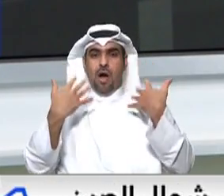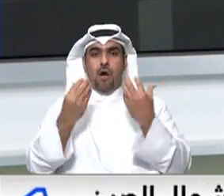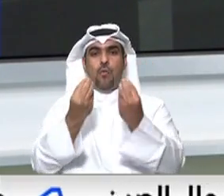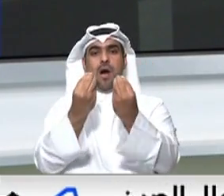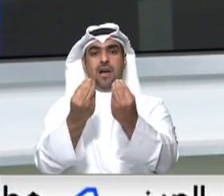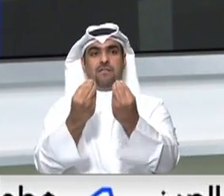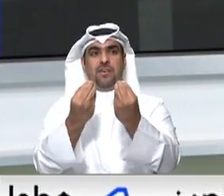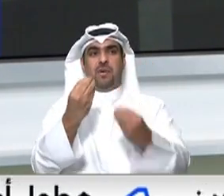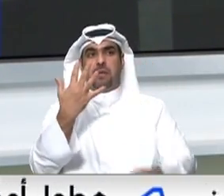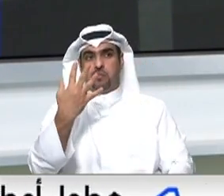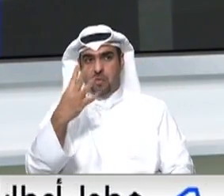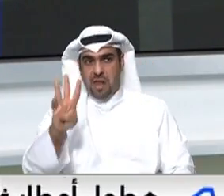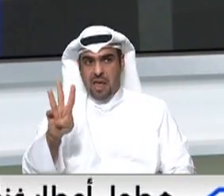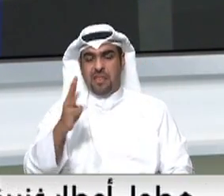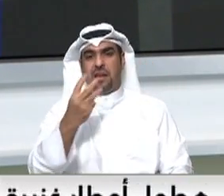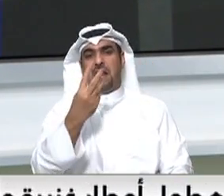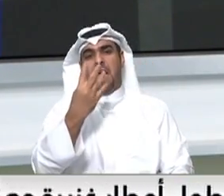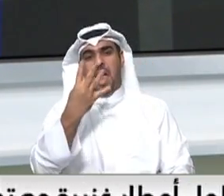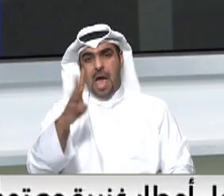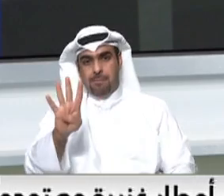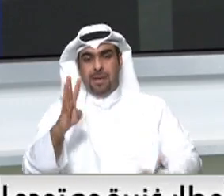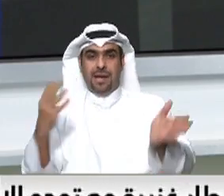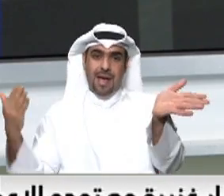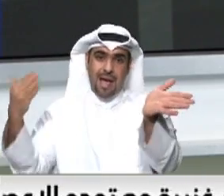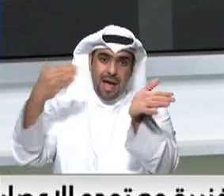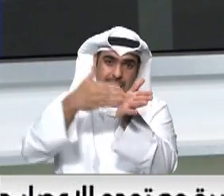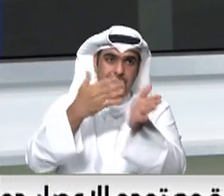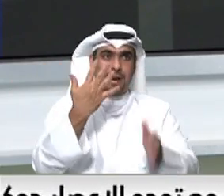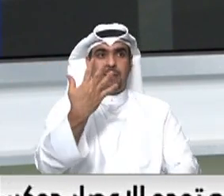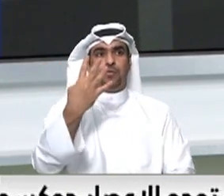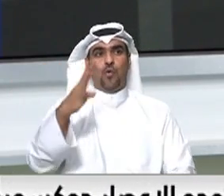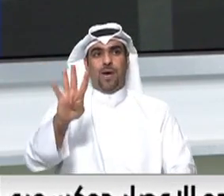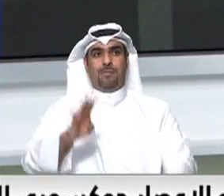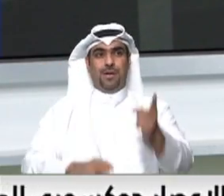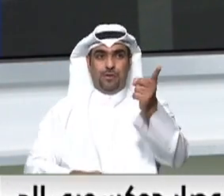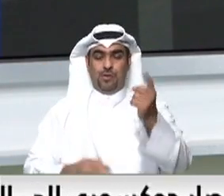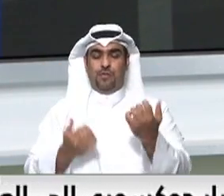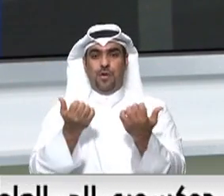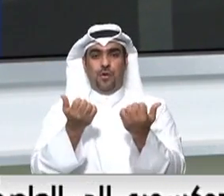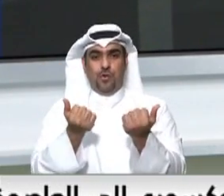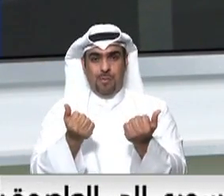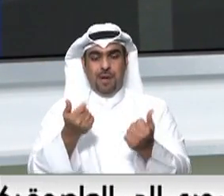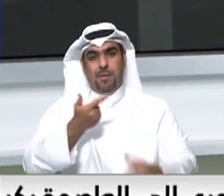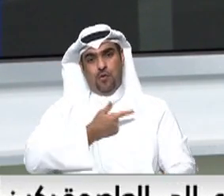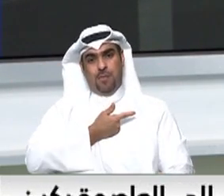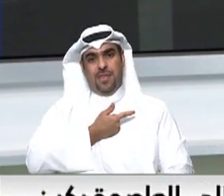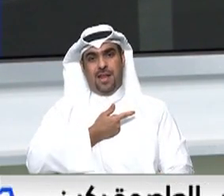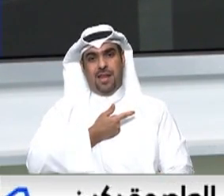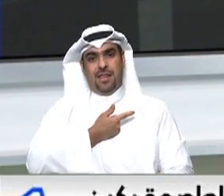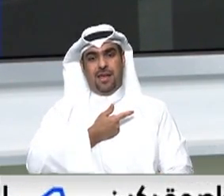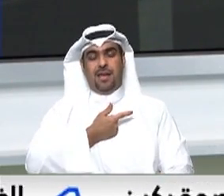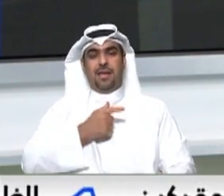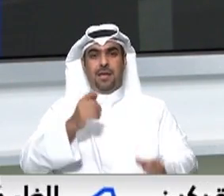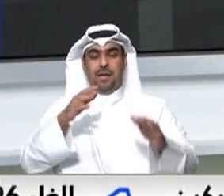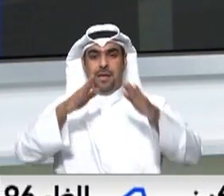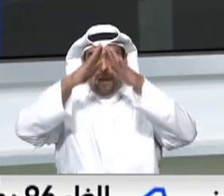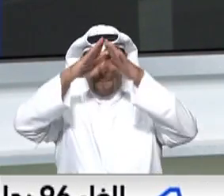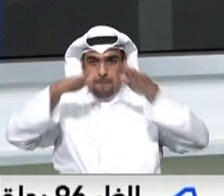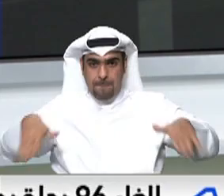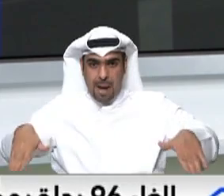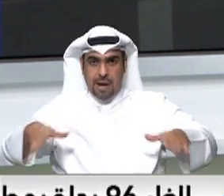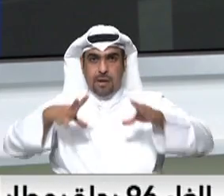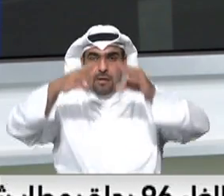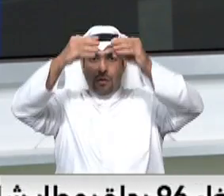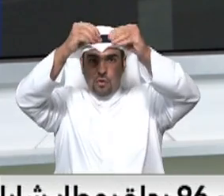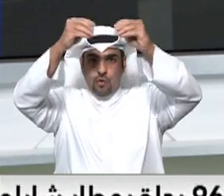معتدل ينشط على فترات فرص لغبار مثار خلال الايام القادمه خاصه في يوم الثلاثه المناطق الصحراويه والمكشوفه وقد تتاثر